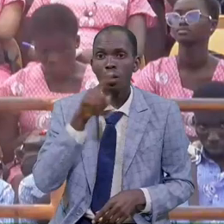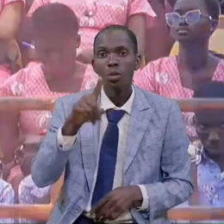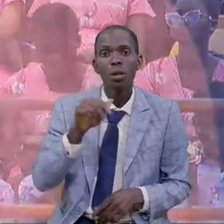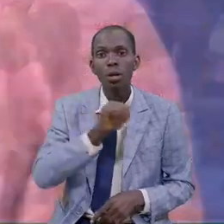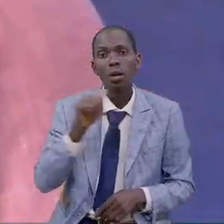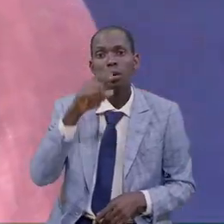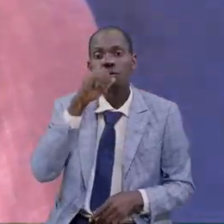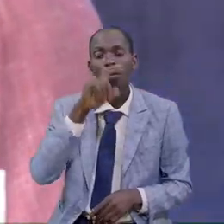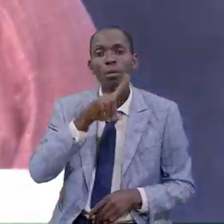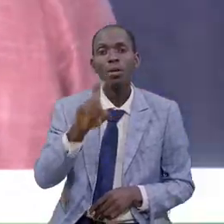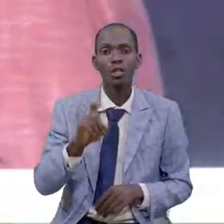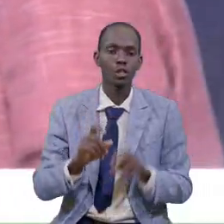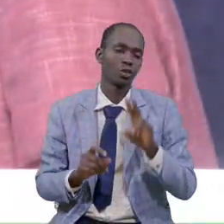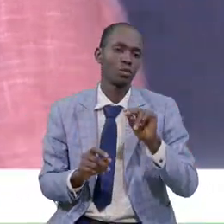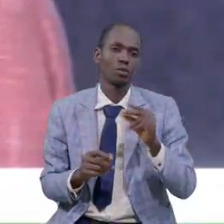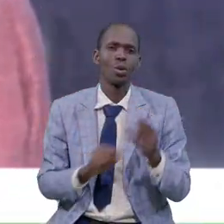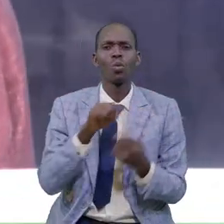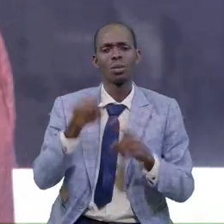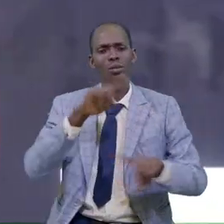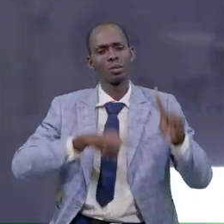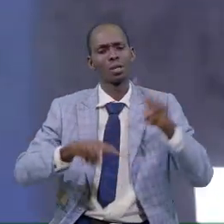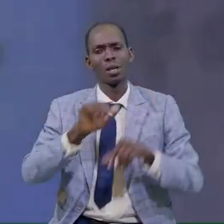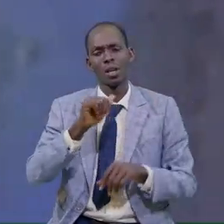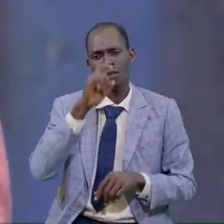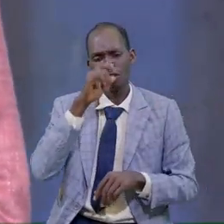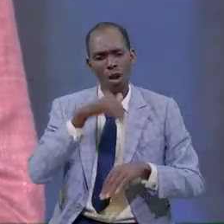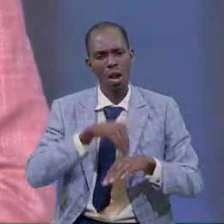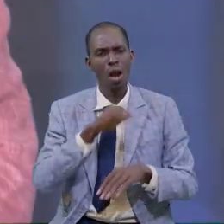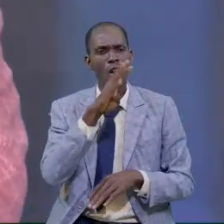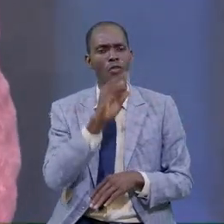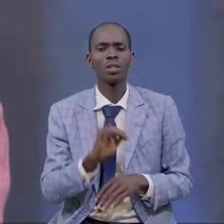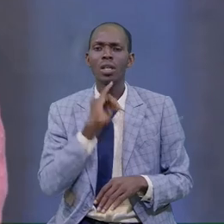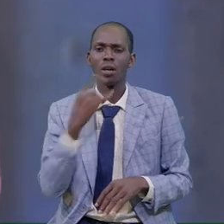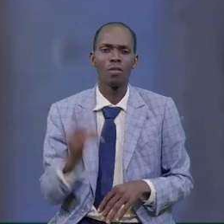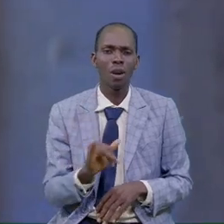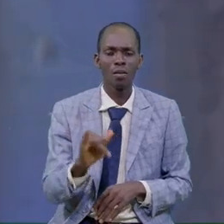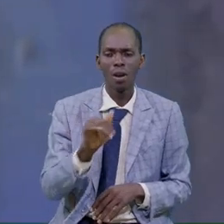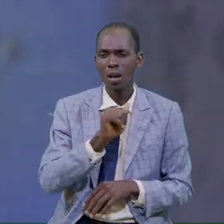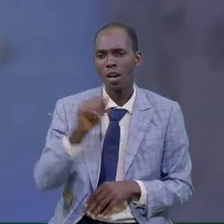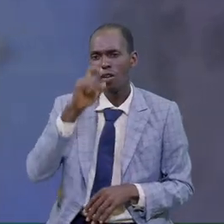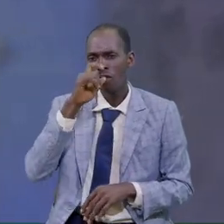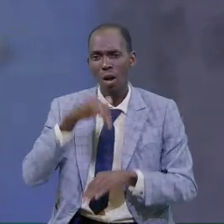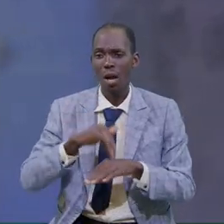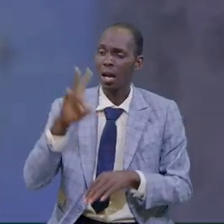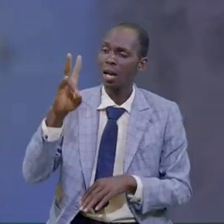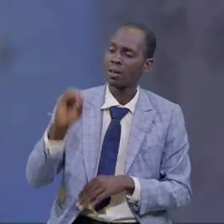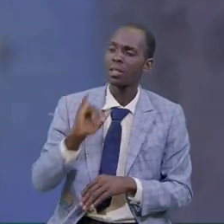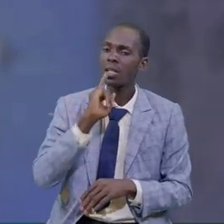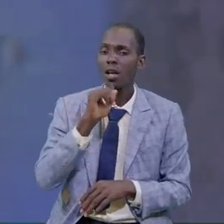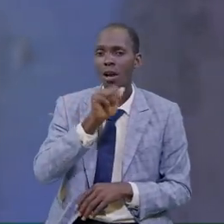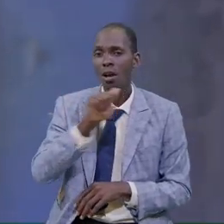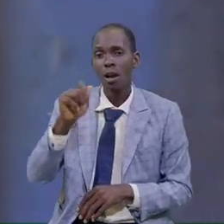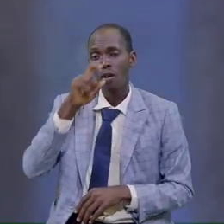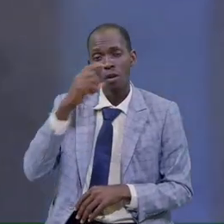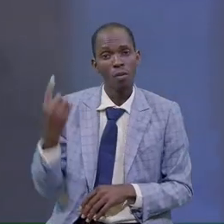Quand tu dis un insensé à 40 ans, un insensé pour toujours, un insensé à 70 ans, un insensé pour toujours, un insensé à 80 ans, un